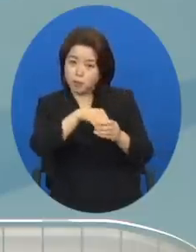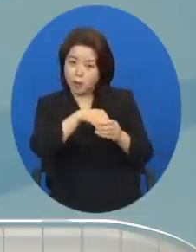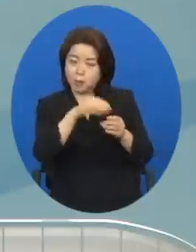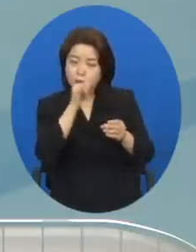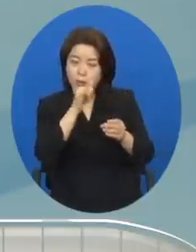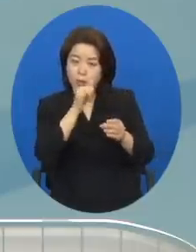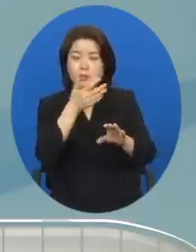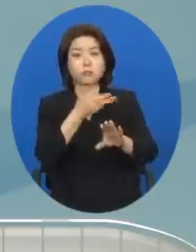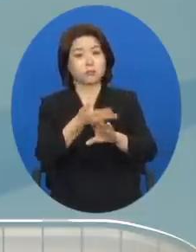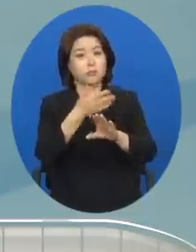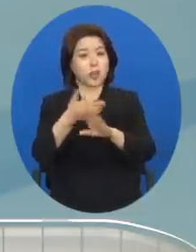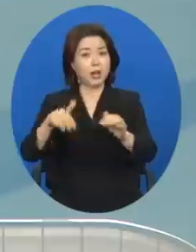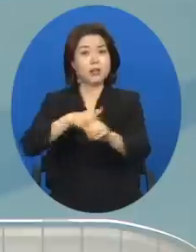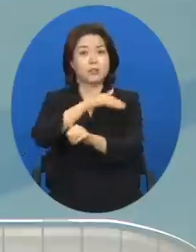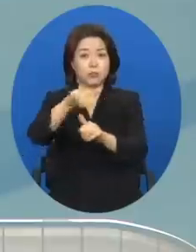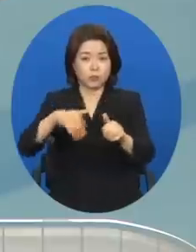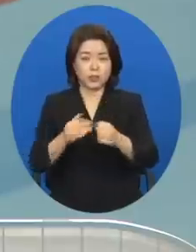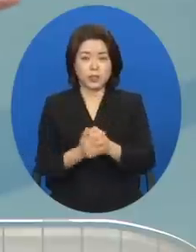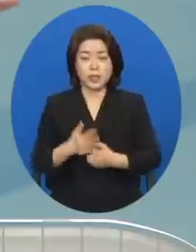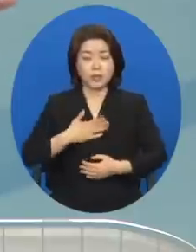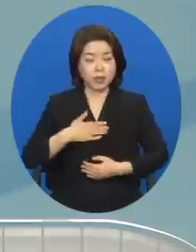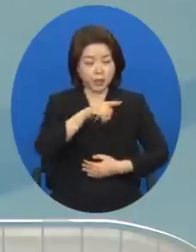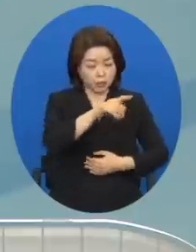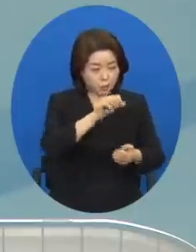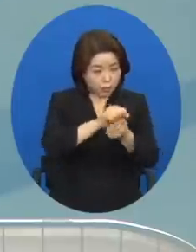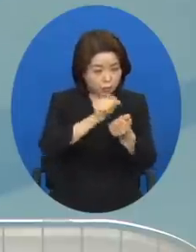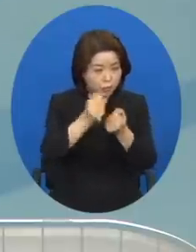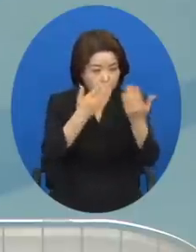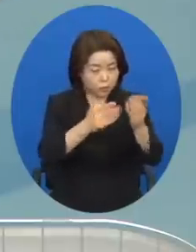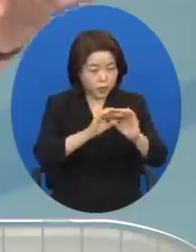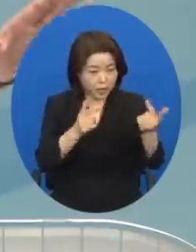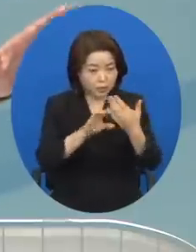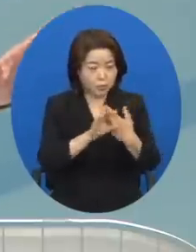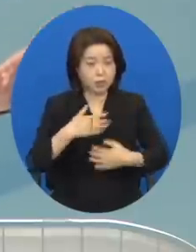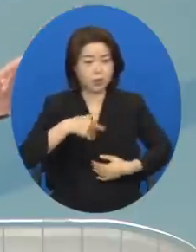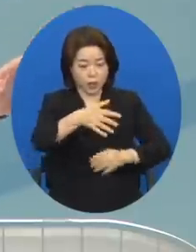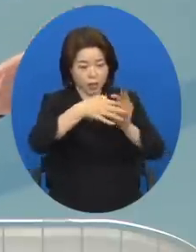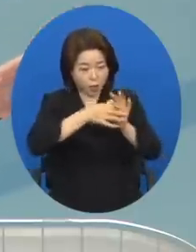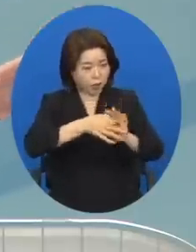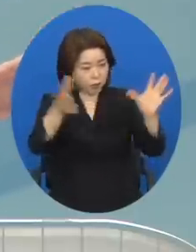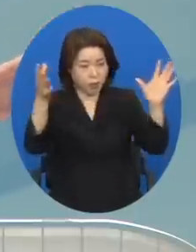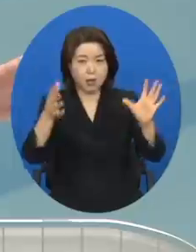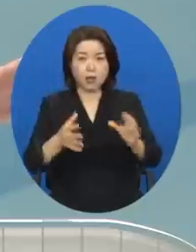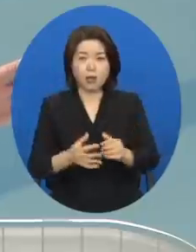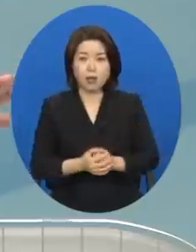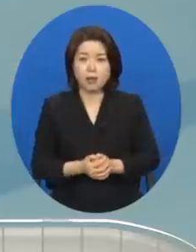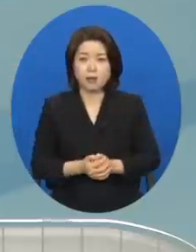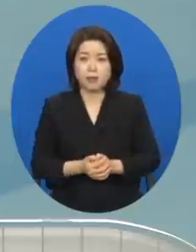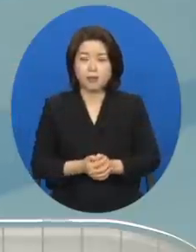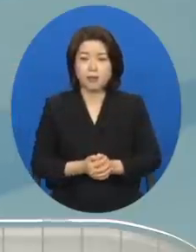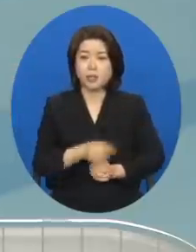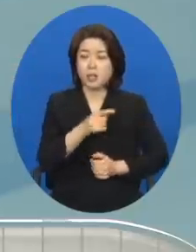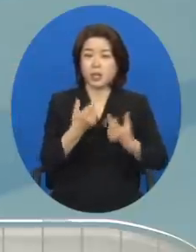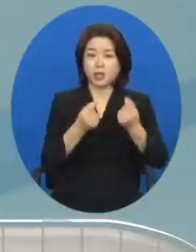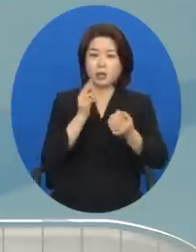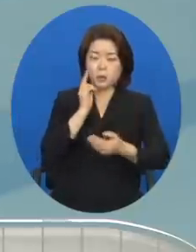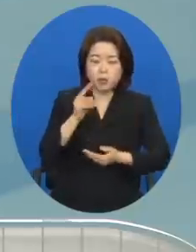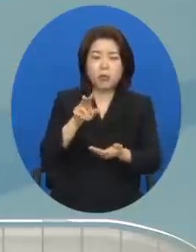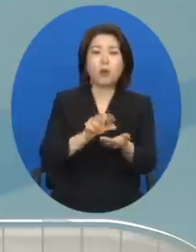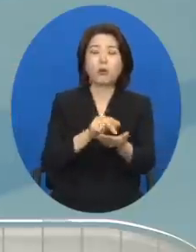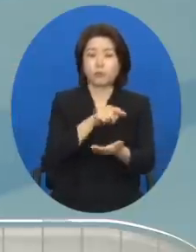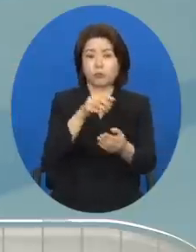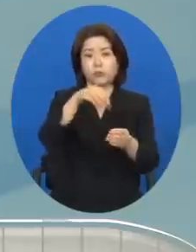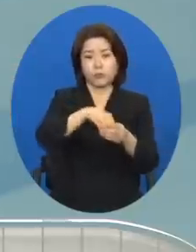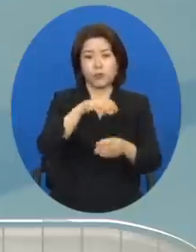전혀 다른 분위기예요. 내가 너를 씻기지 않으면 너와 나는 관계가 끊어지는 거야. 이렇게 심각한